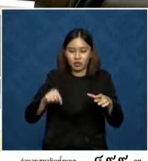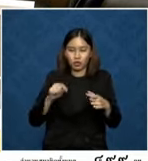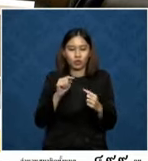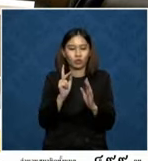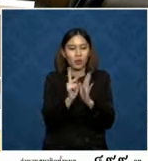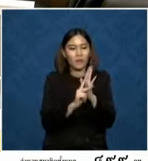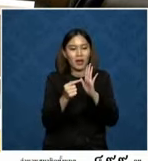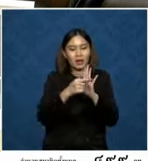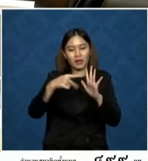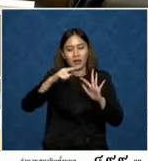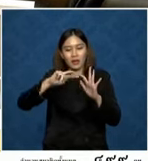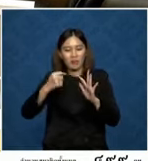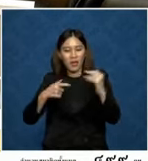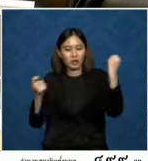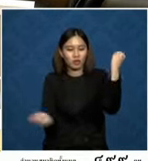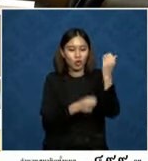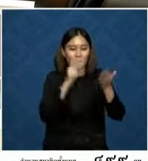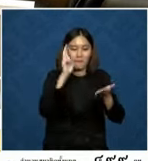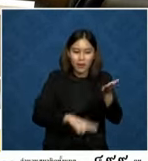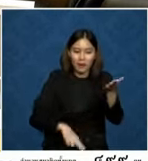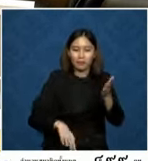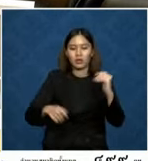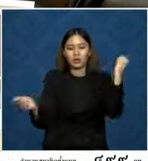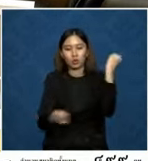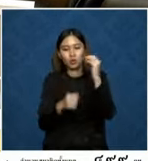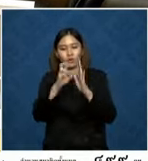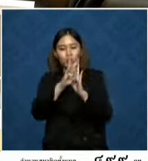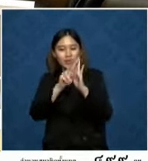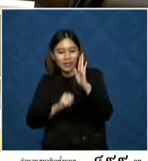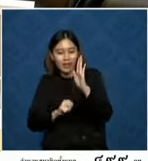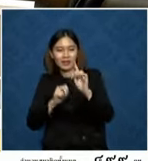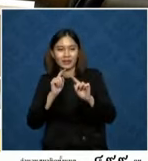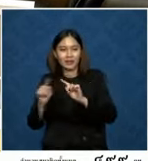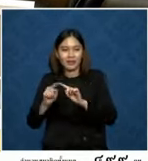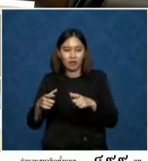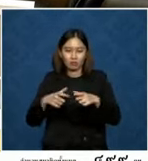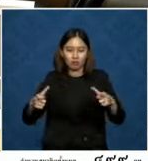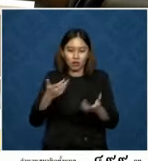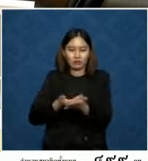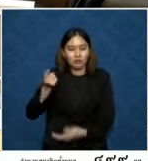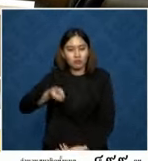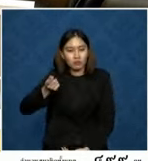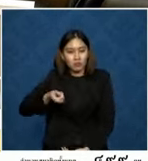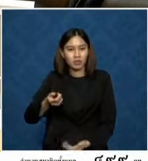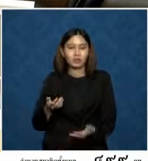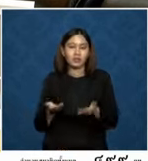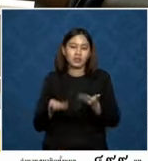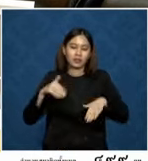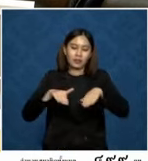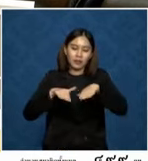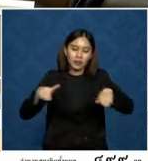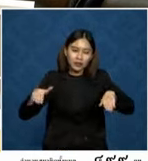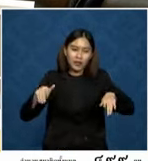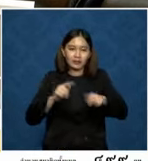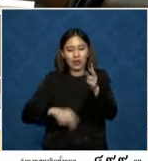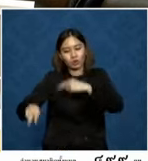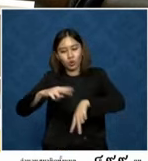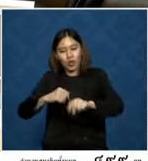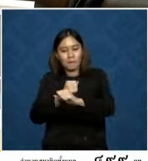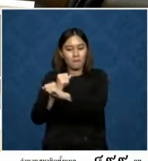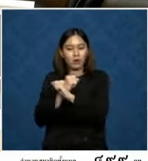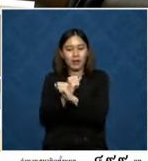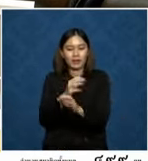งนะครับอาจจะเป็นโทษปรับโทษพินัยหรือว่าการกระทำที่ใช้เช็คซ้ำๆหรือมาตรการนะครับที่จะไปควบคุมนะ